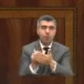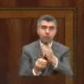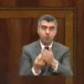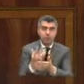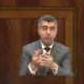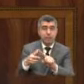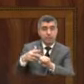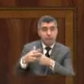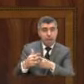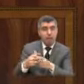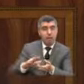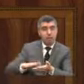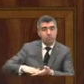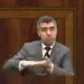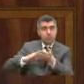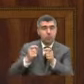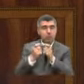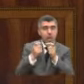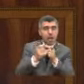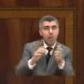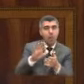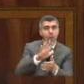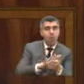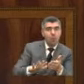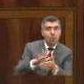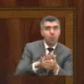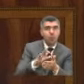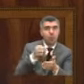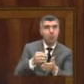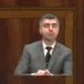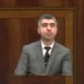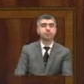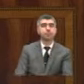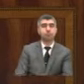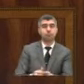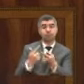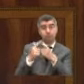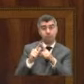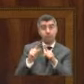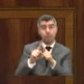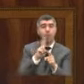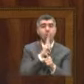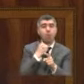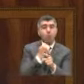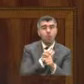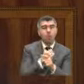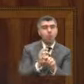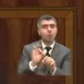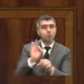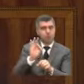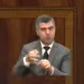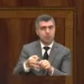بالصناعة والمقاولة ومواصلة تعزيز استراتيجيات قطاعية. وتعهدت الحكومة بالتنزيل التام لاستراتيجية المغرب